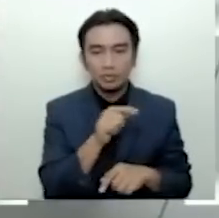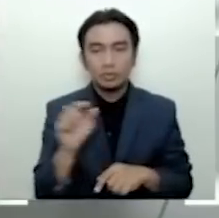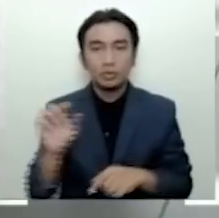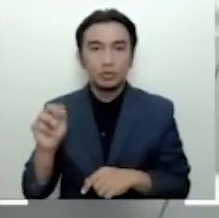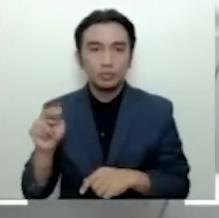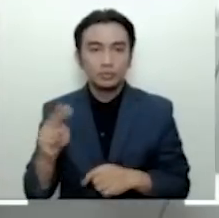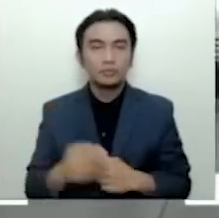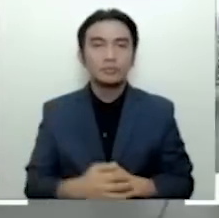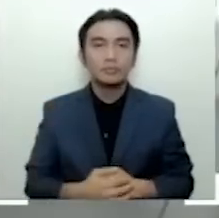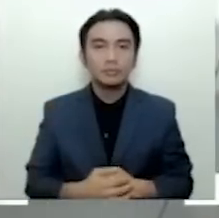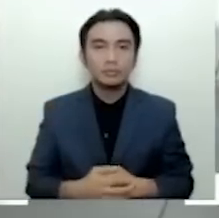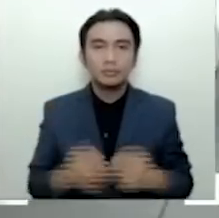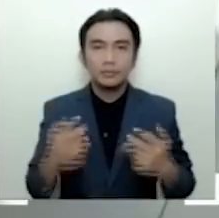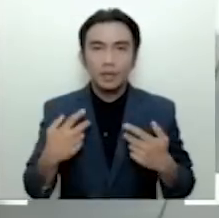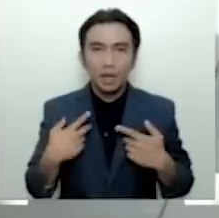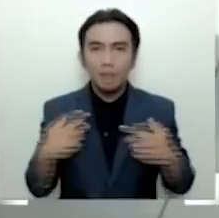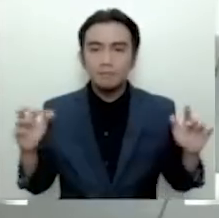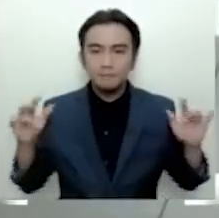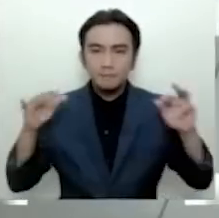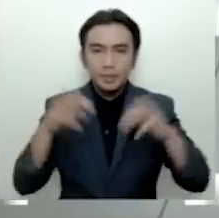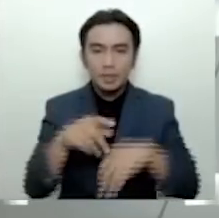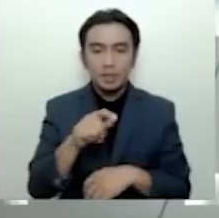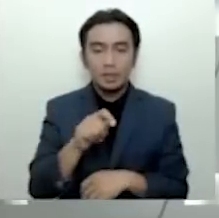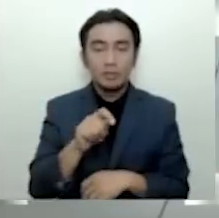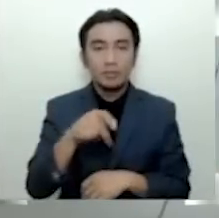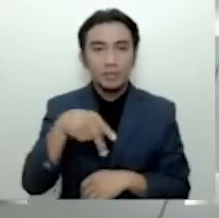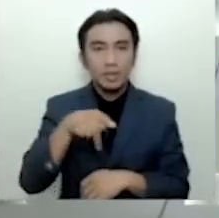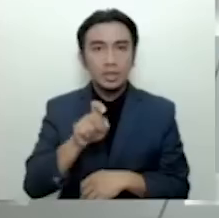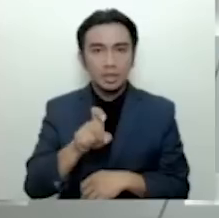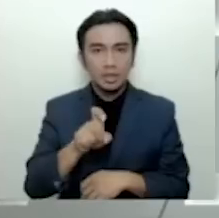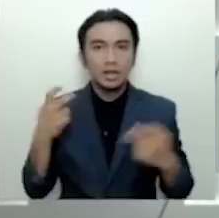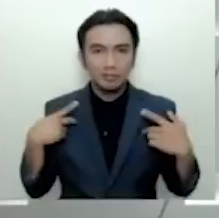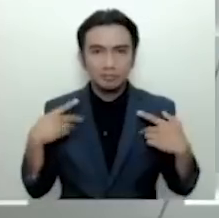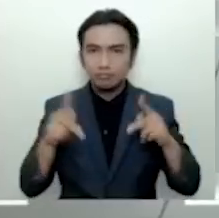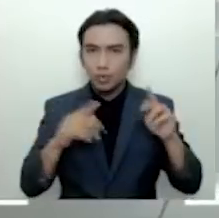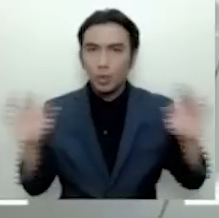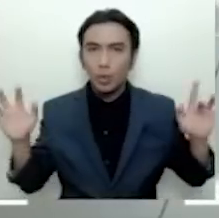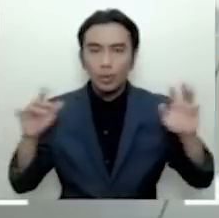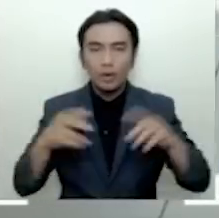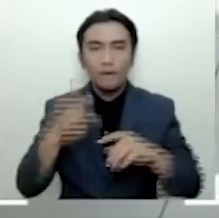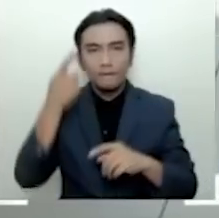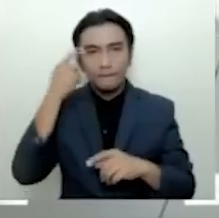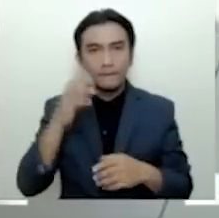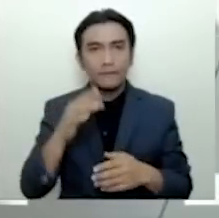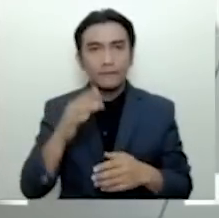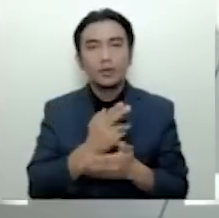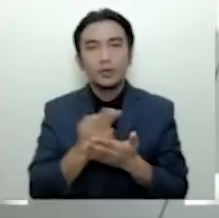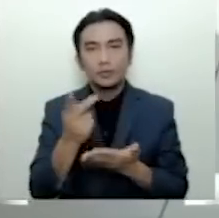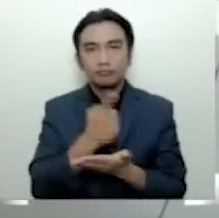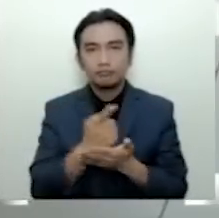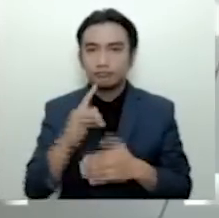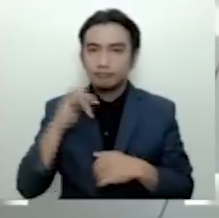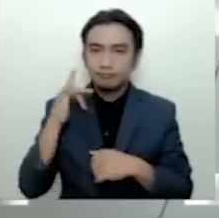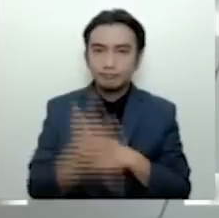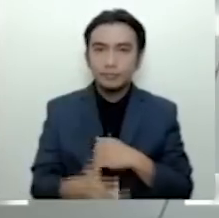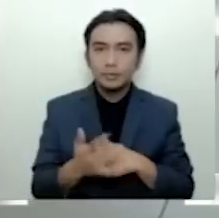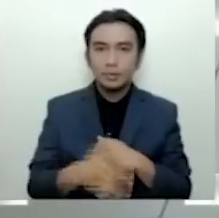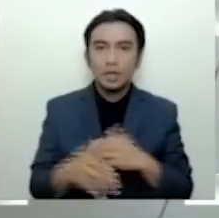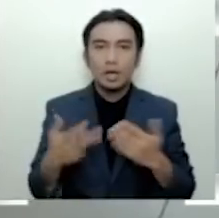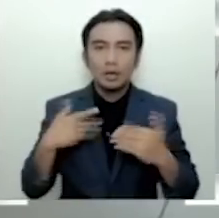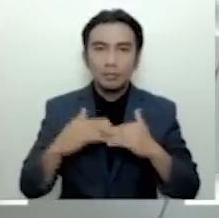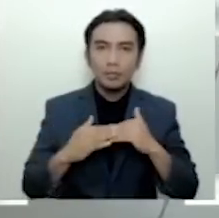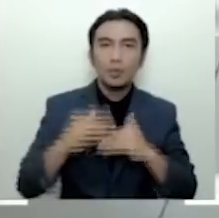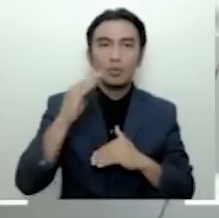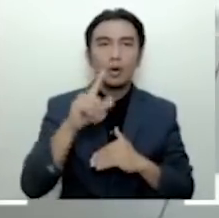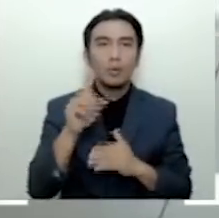PTEX, nagdadatingan na rin yung mga luluwas para sa maagang Holy Week break. Ayon sa PTEX, lampas 1 milyon na mga pasahero